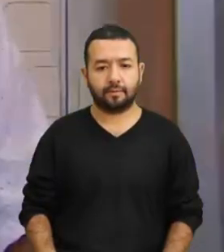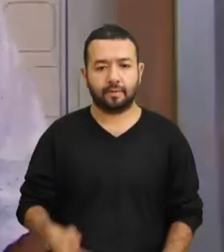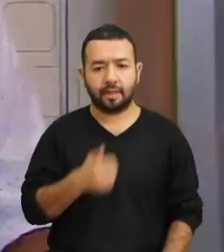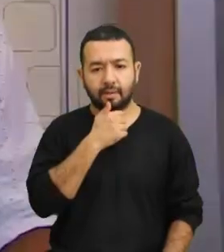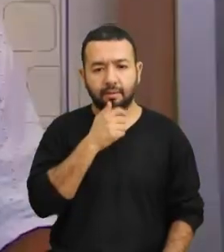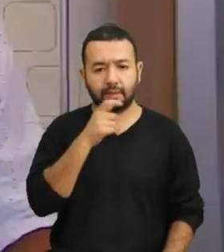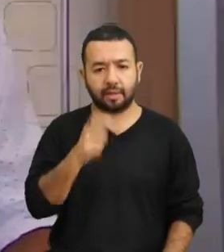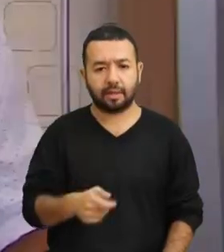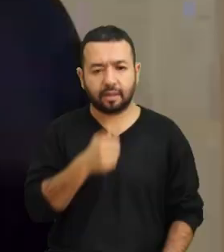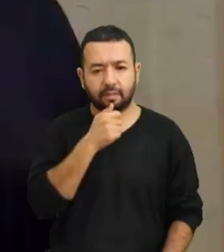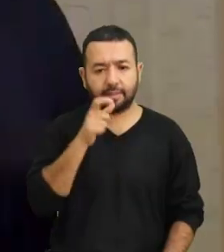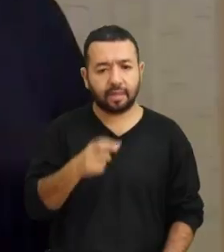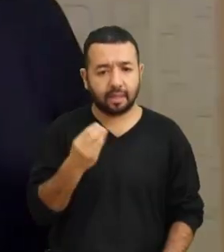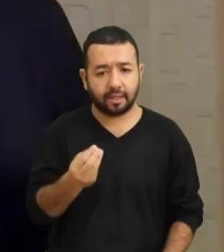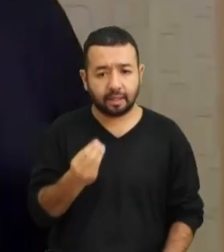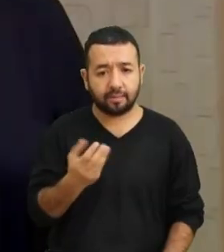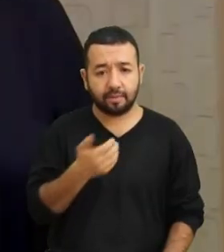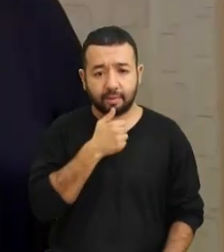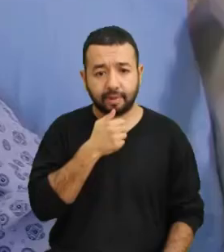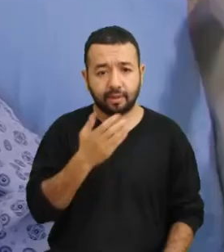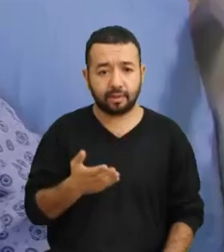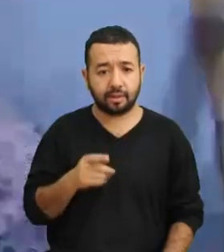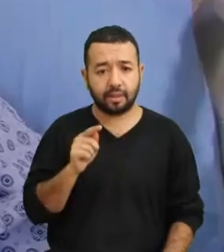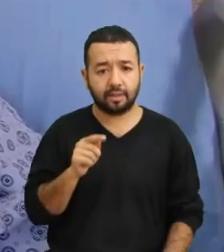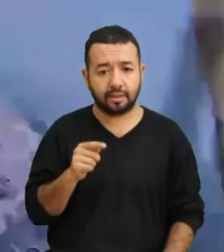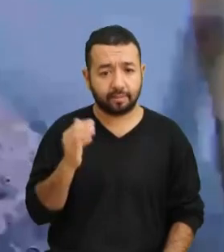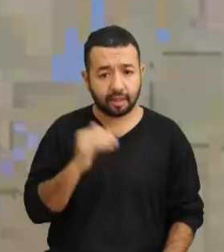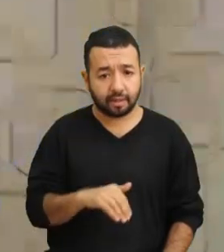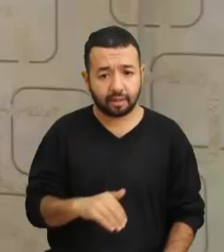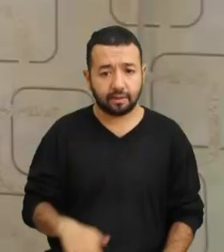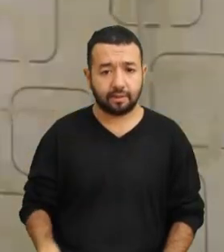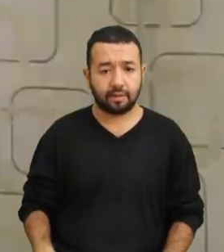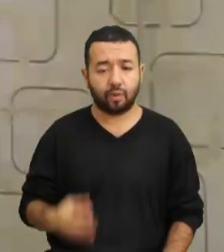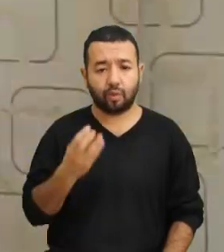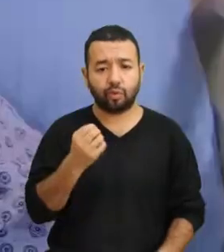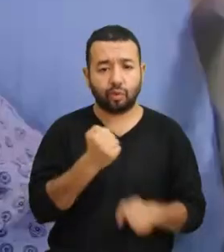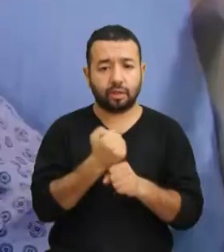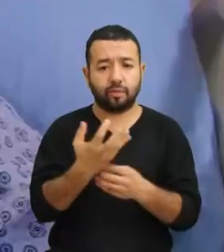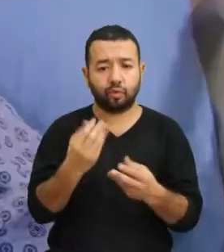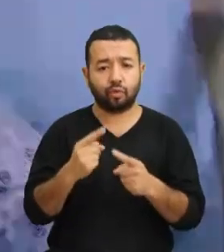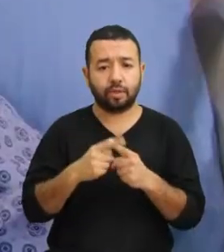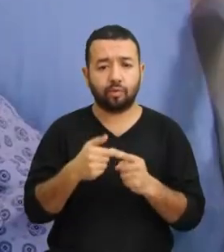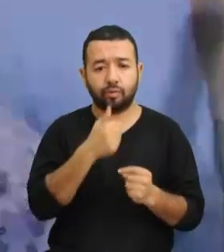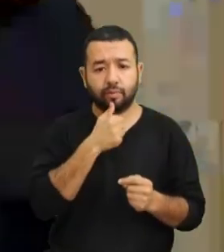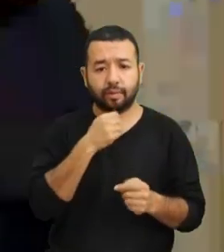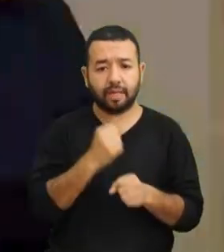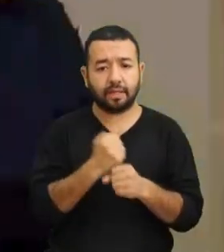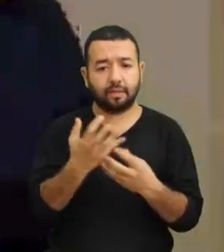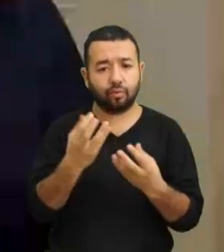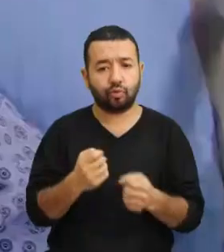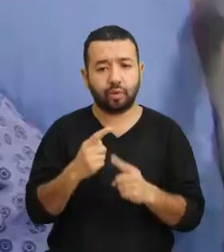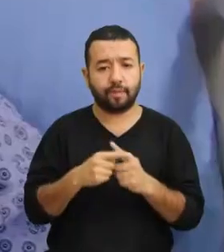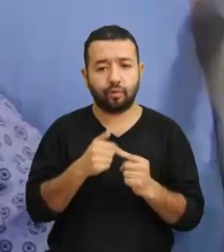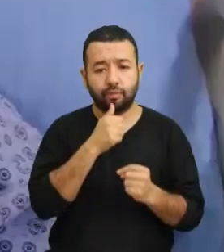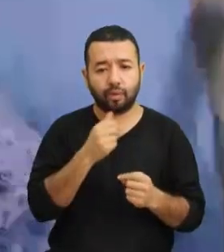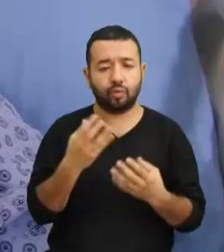Baba, babacığım nasılsın? İyi misin baba? Siz mi geldiniz? Çok geçmiş olsun Timuçin Bey. Geçmiş olsun Timuçin